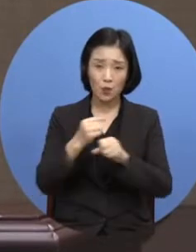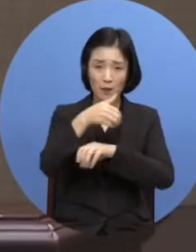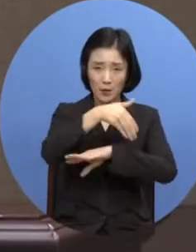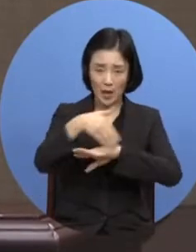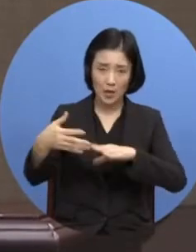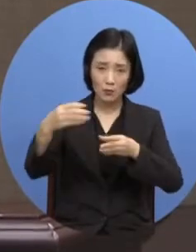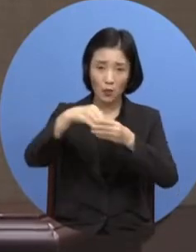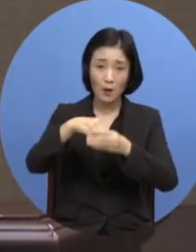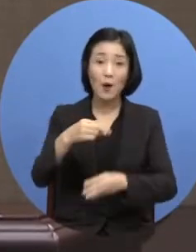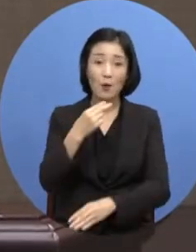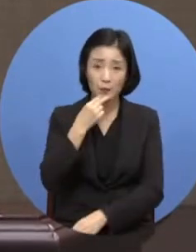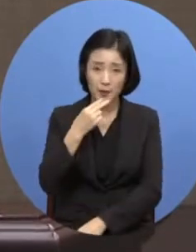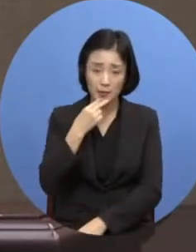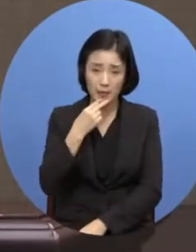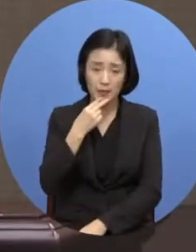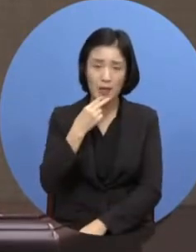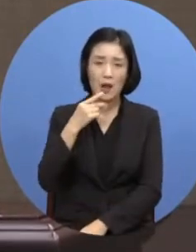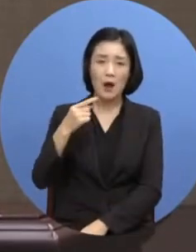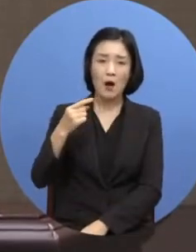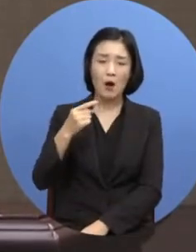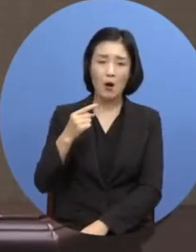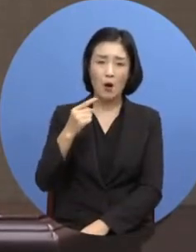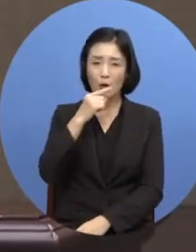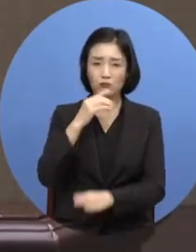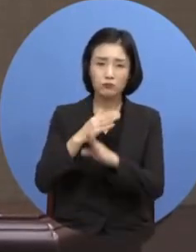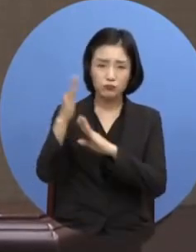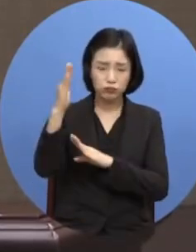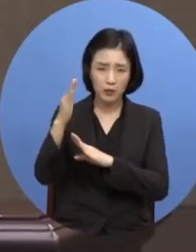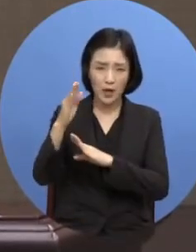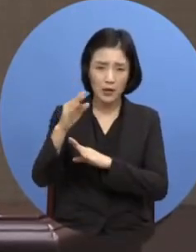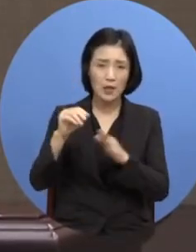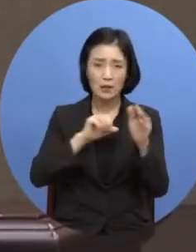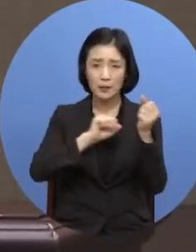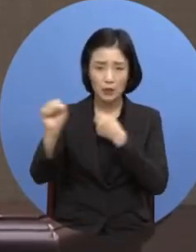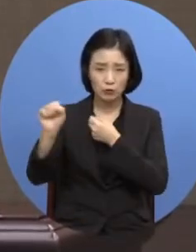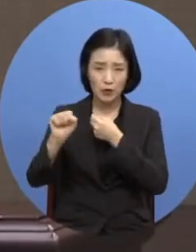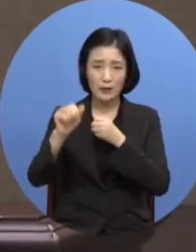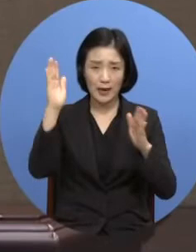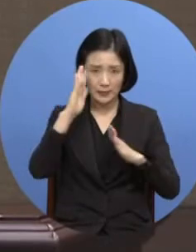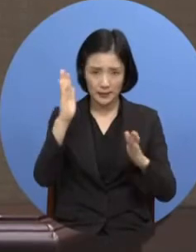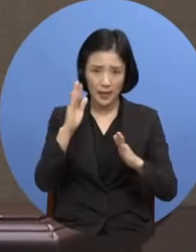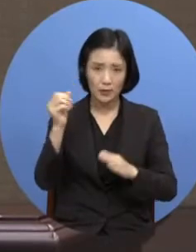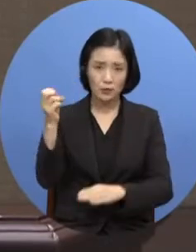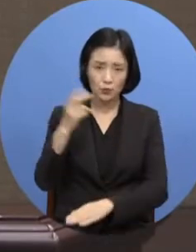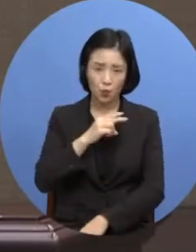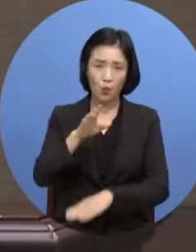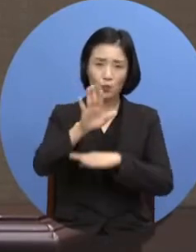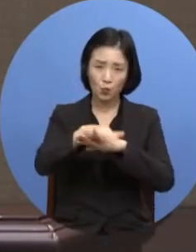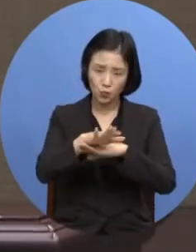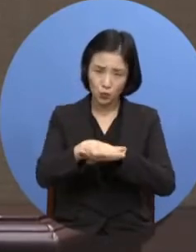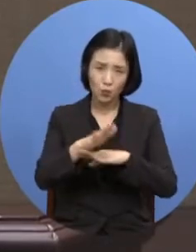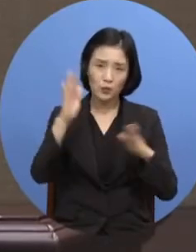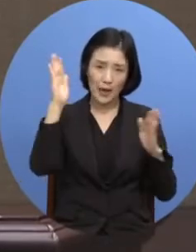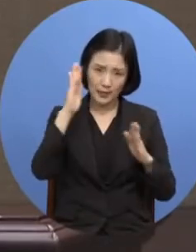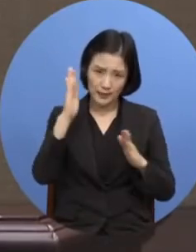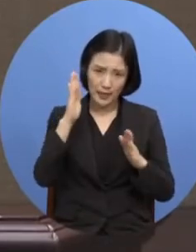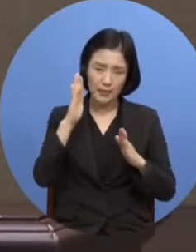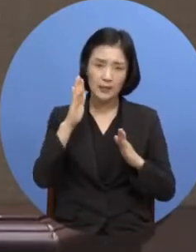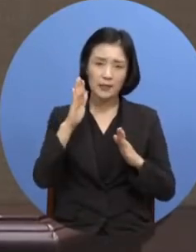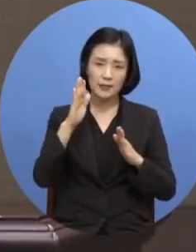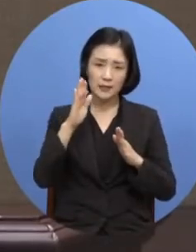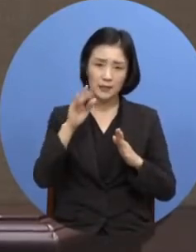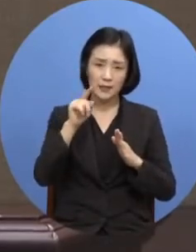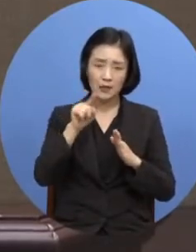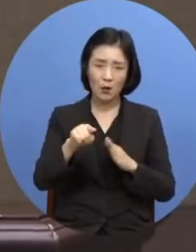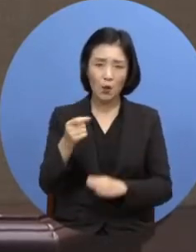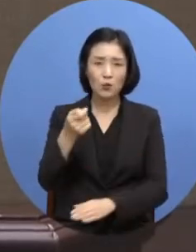포함되어 있지 않은 탈북 학생과 탈북 청소년 그리고 경제생 지능 아동 청소년을 소수자